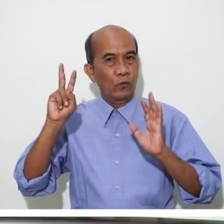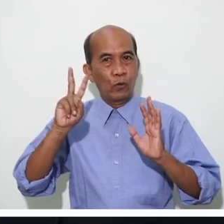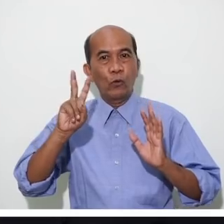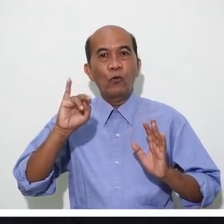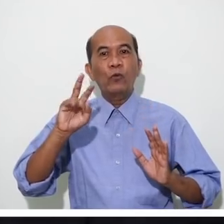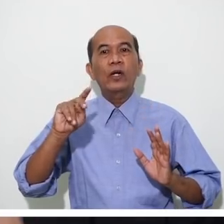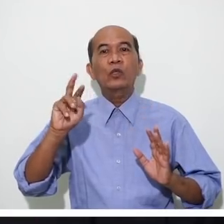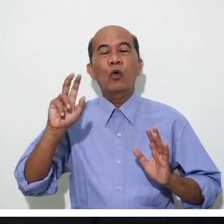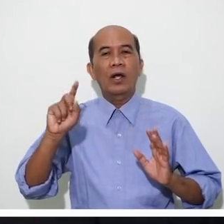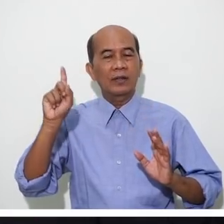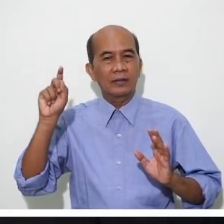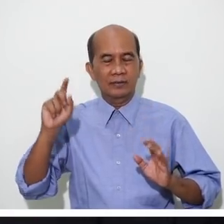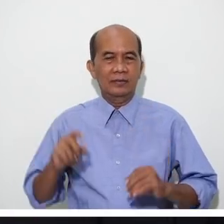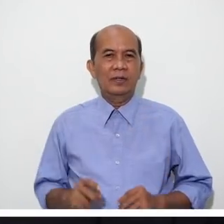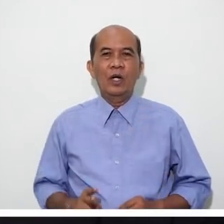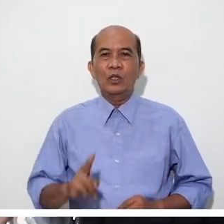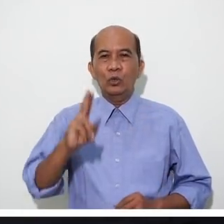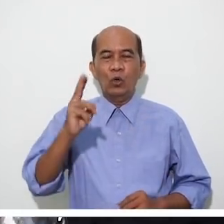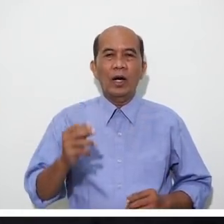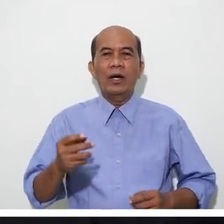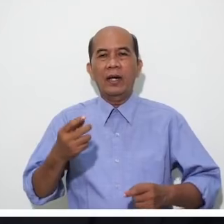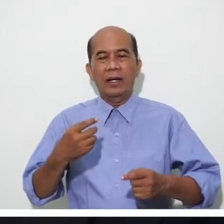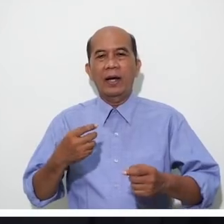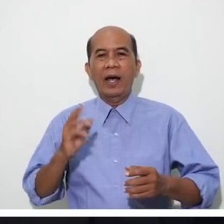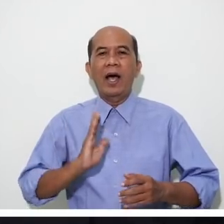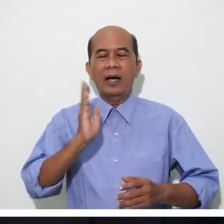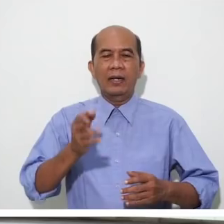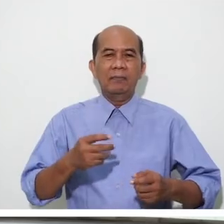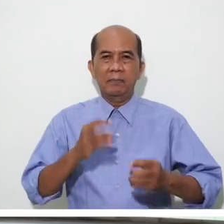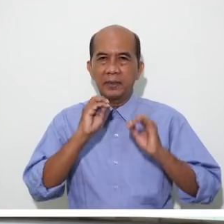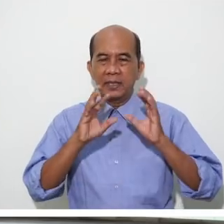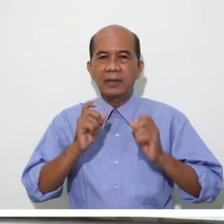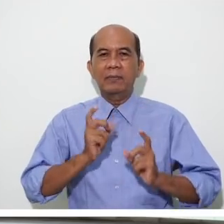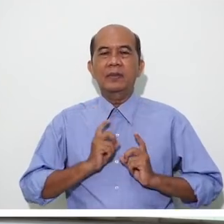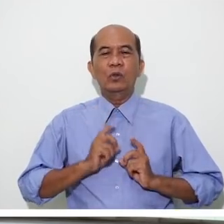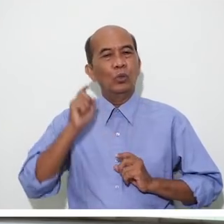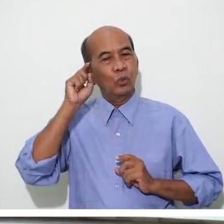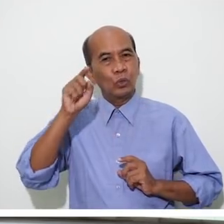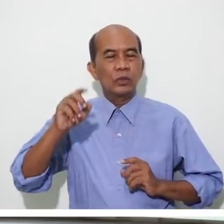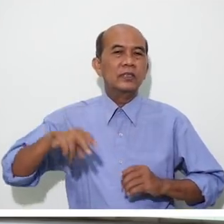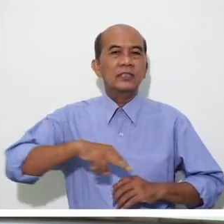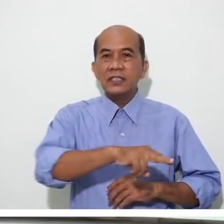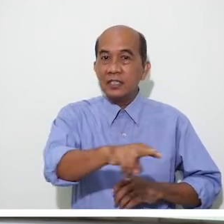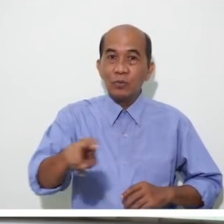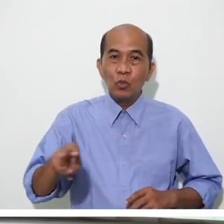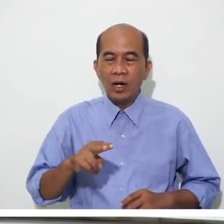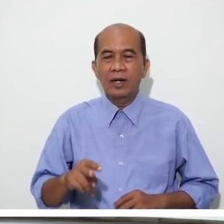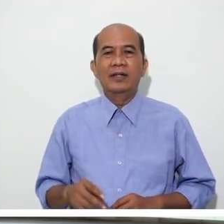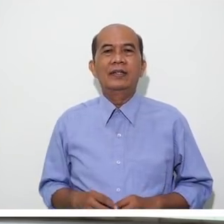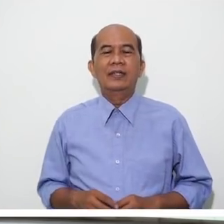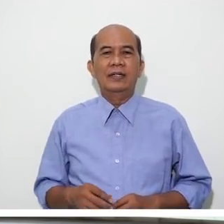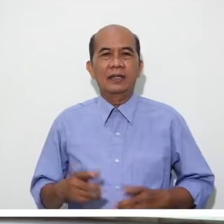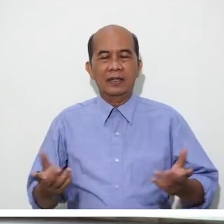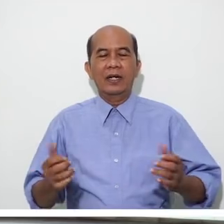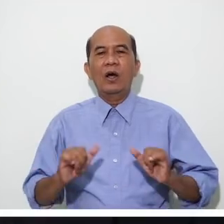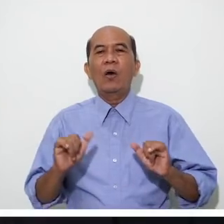kebetulan karena Tuhan pasti mau berbicara secara pribadi buat kita semua. Buat kita yang juga sedang beribadah bersama dengan